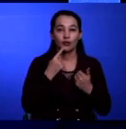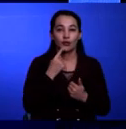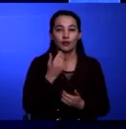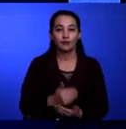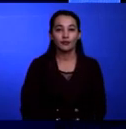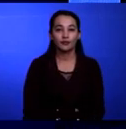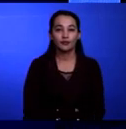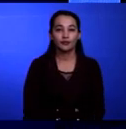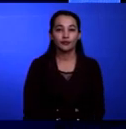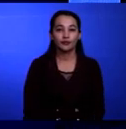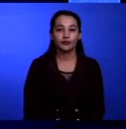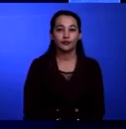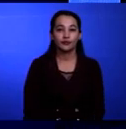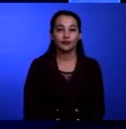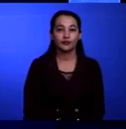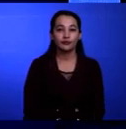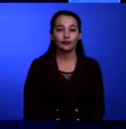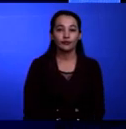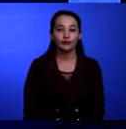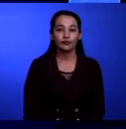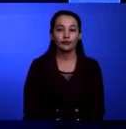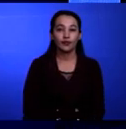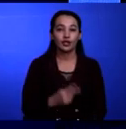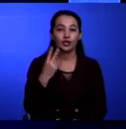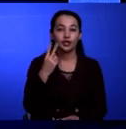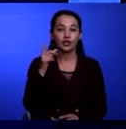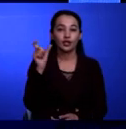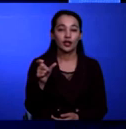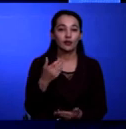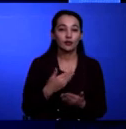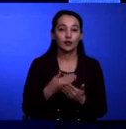fe'l? To'g'ri bolajonlar, ikkinchi shaxsda.